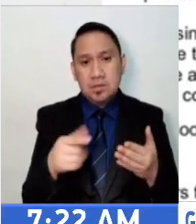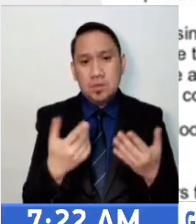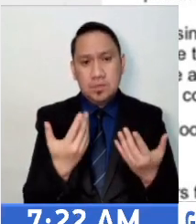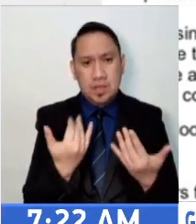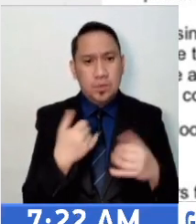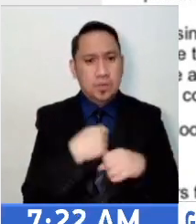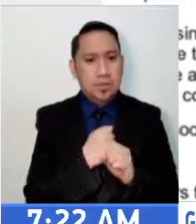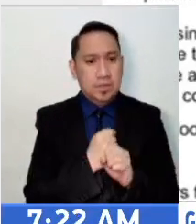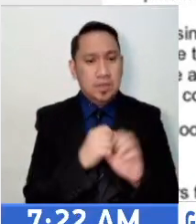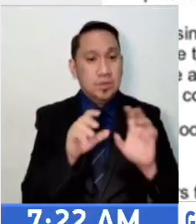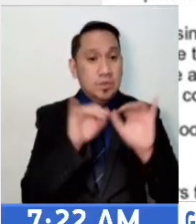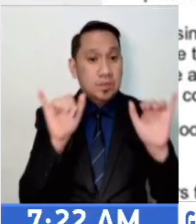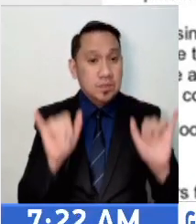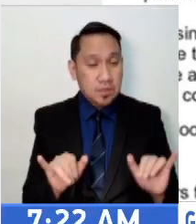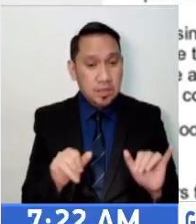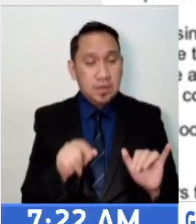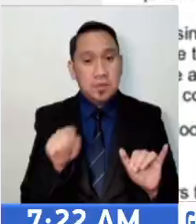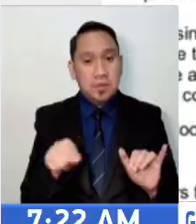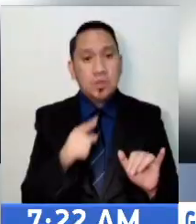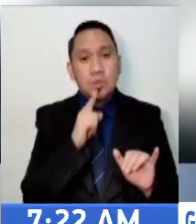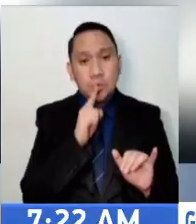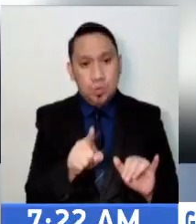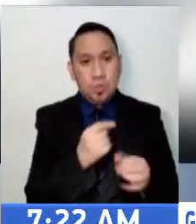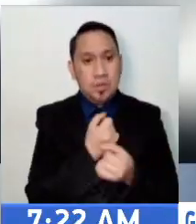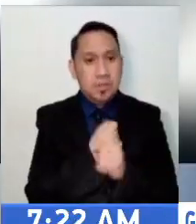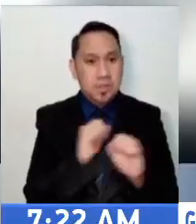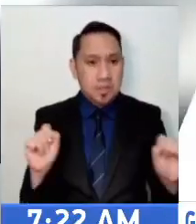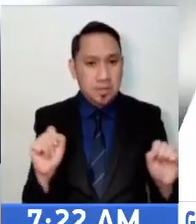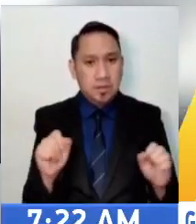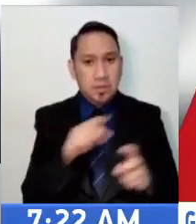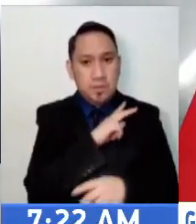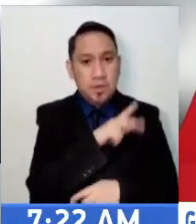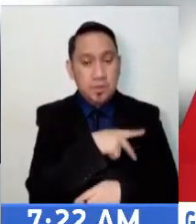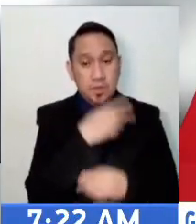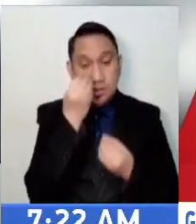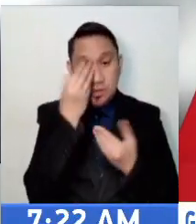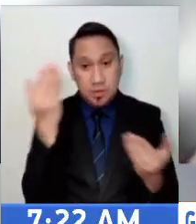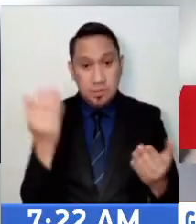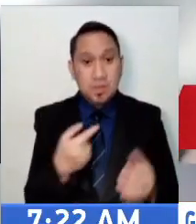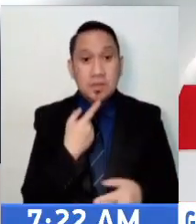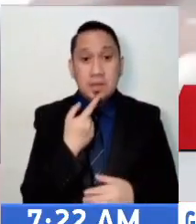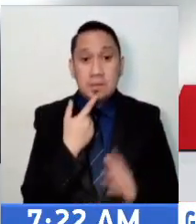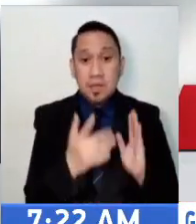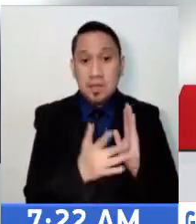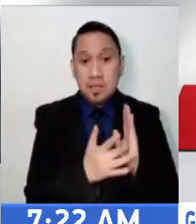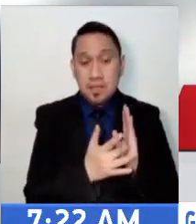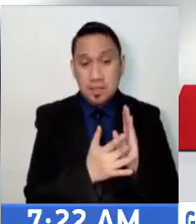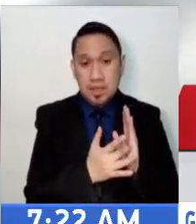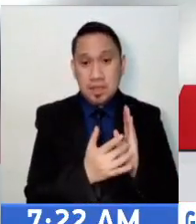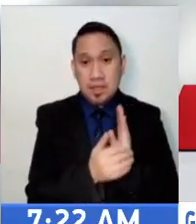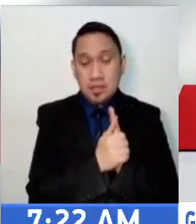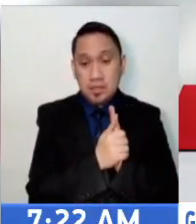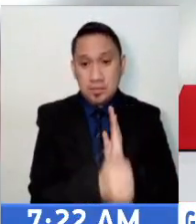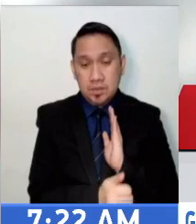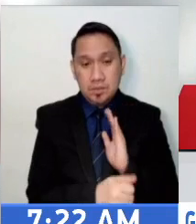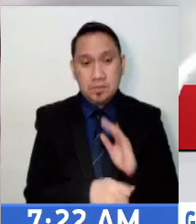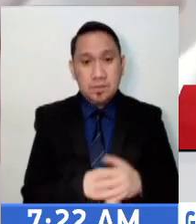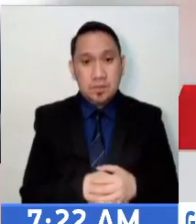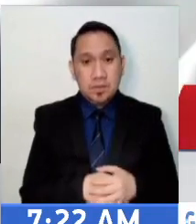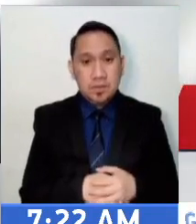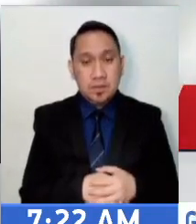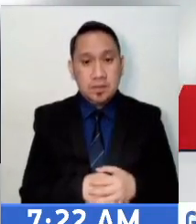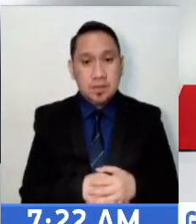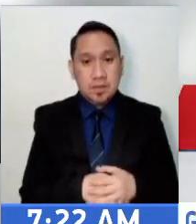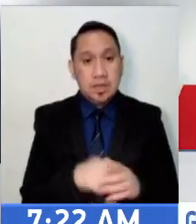ligtas ang personal information ng mga user. Sabi ng isang tech expert, hindi pwedeng ma-compromise